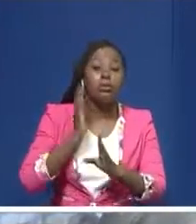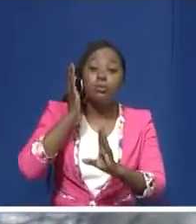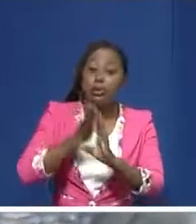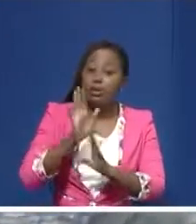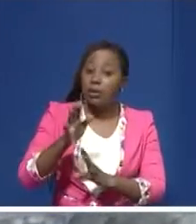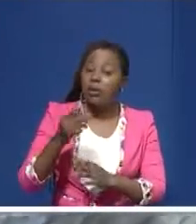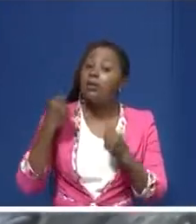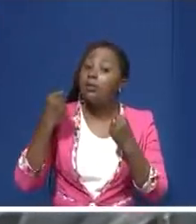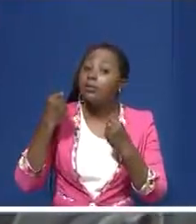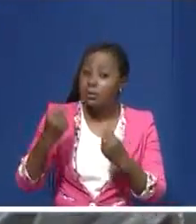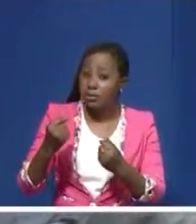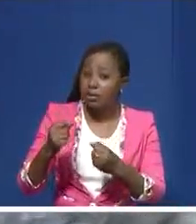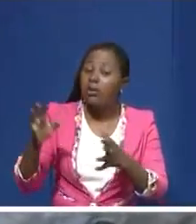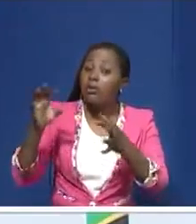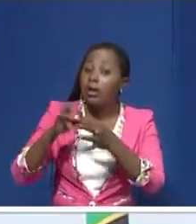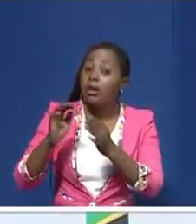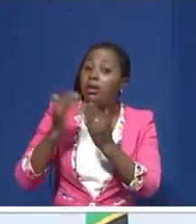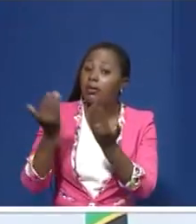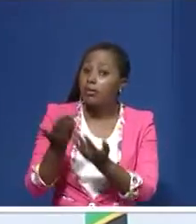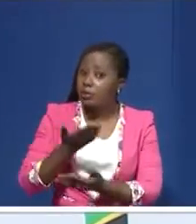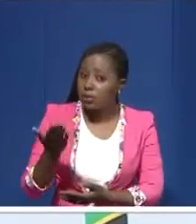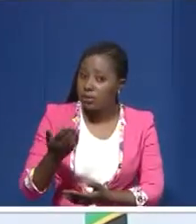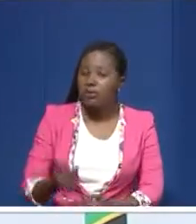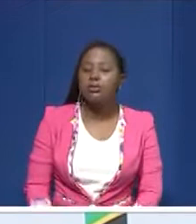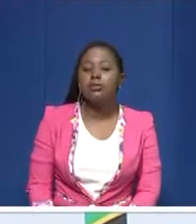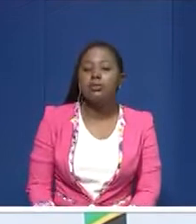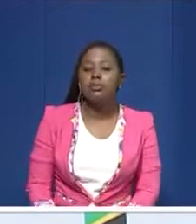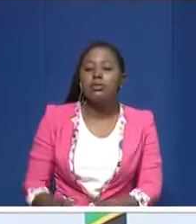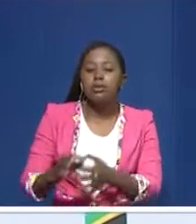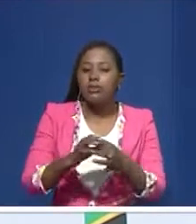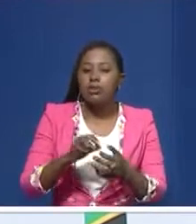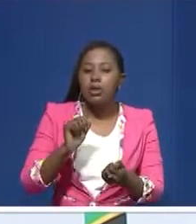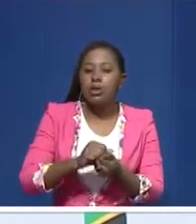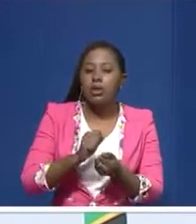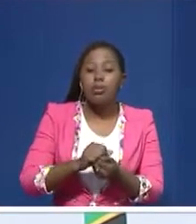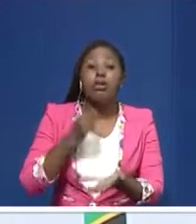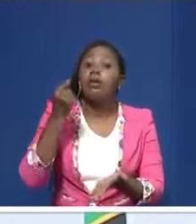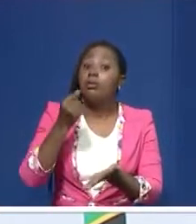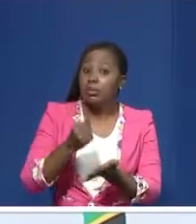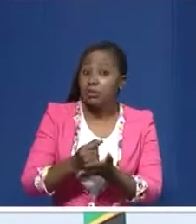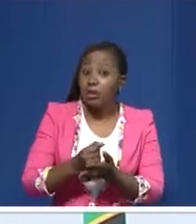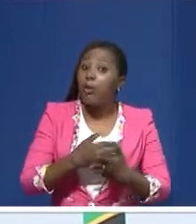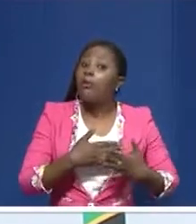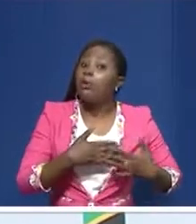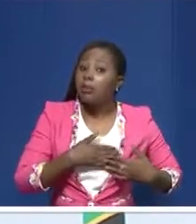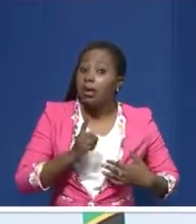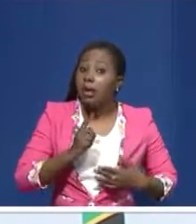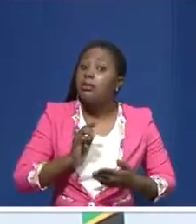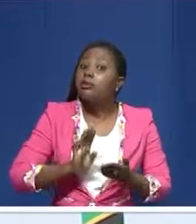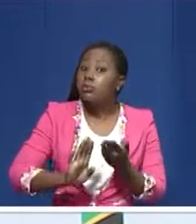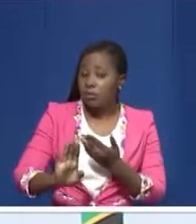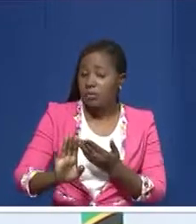ACT Wazalendo kuungana na vyama vingine. Ushirikiano ni jambo la hiari na ukilipenda